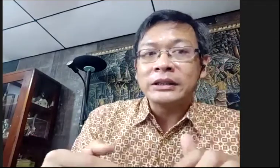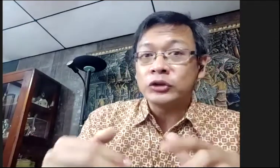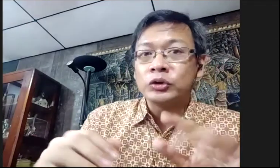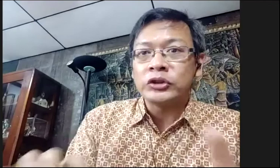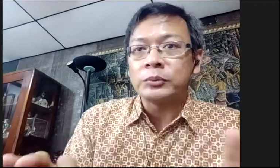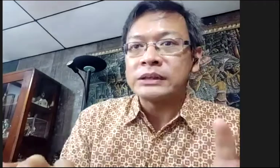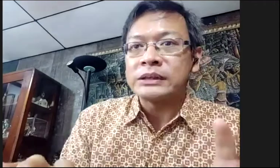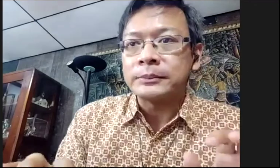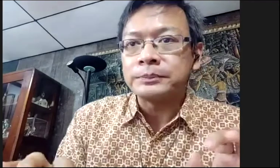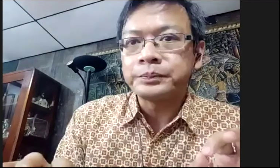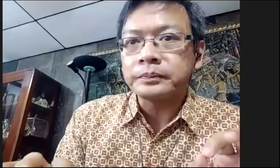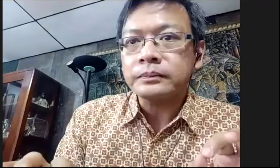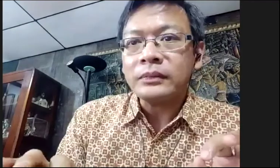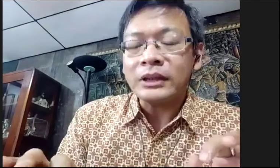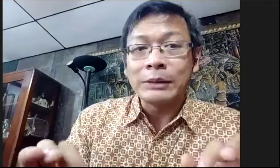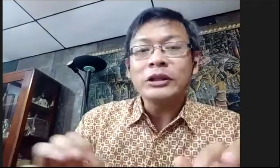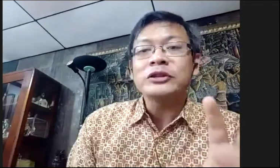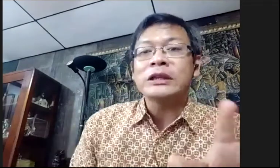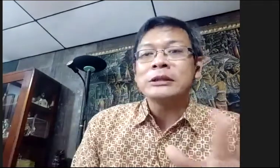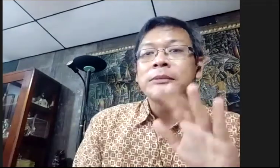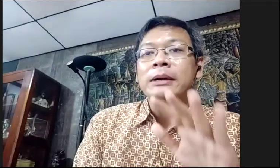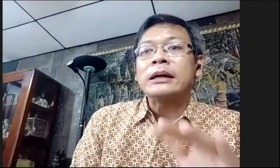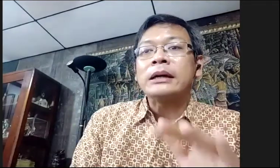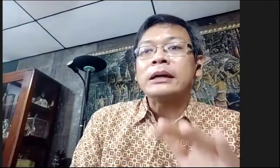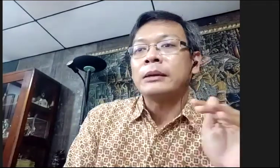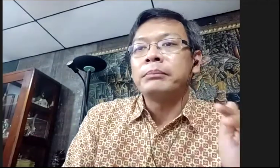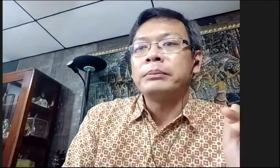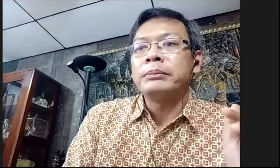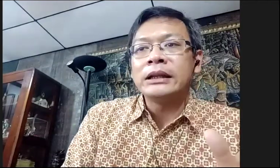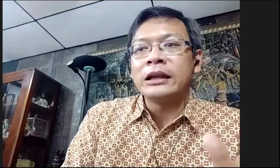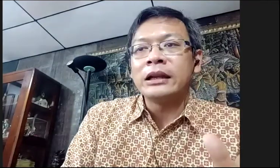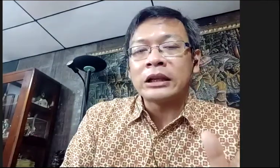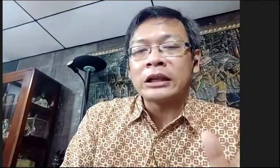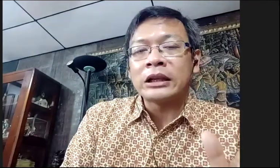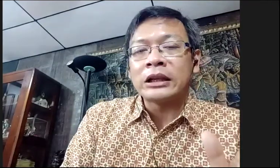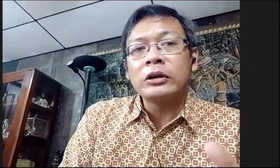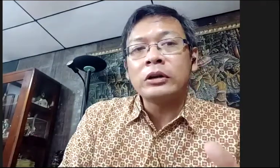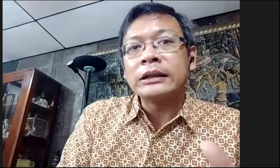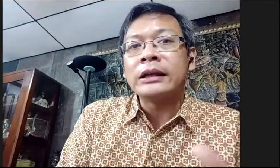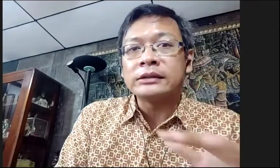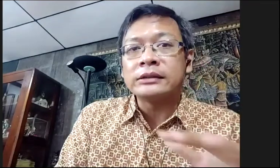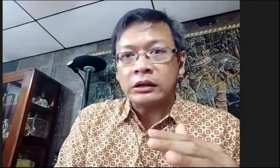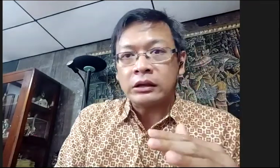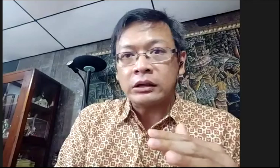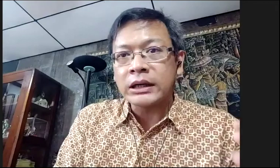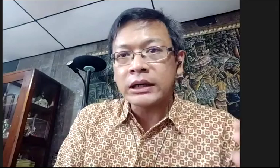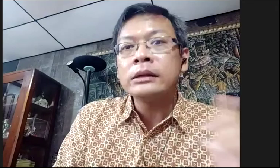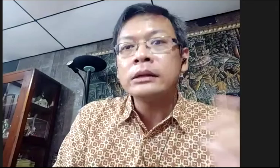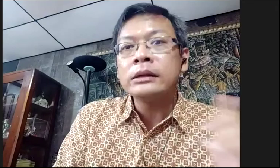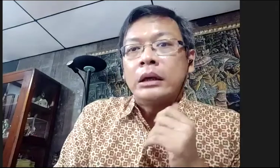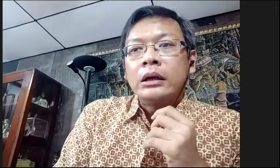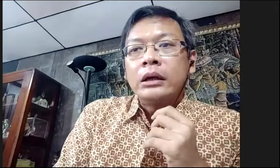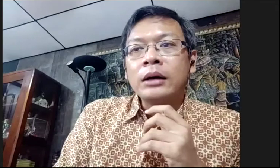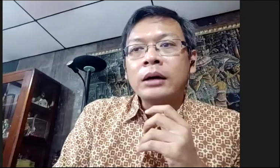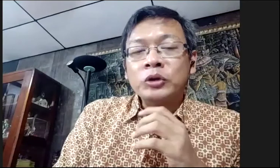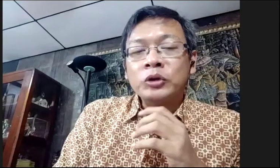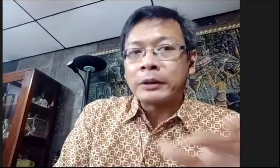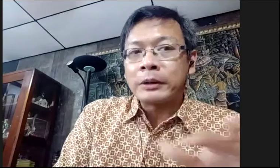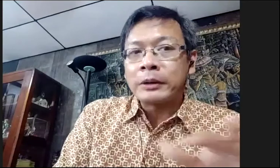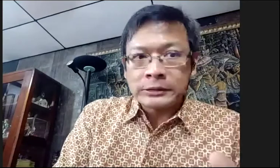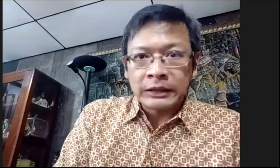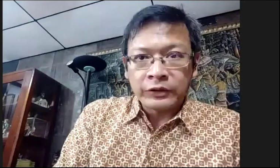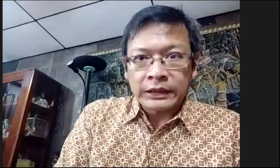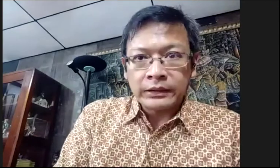sebenarnya sudah cukup besar. Namun tentu saja masih banyak yang bisa dilakukan atau perlu dilakukan dari segi kebijakan untuk